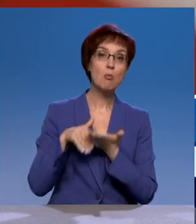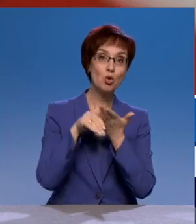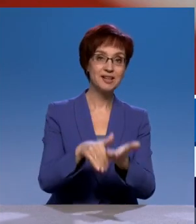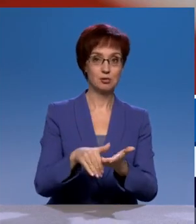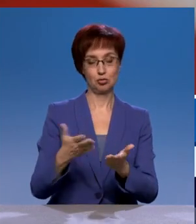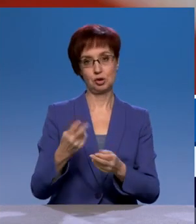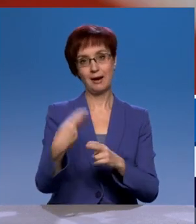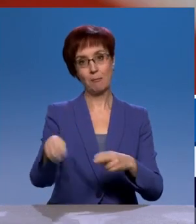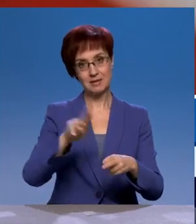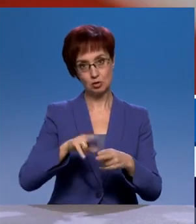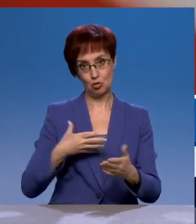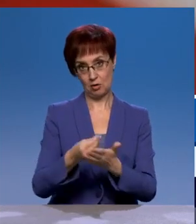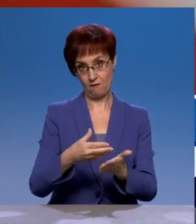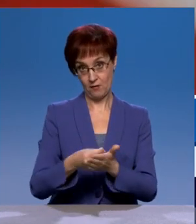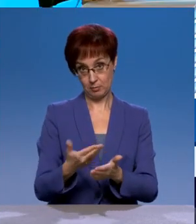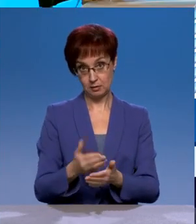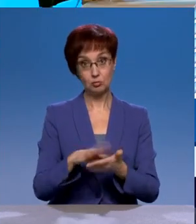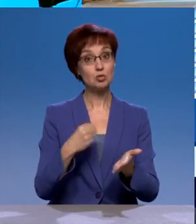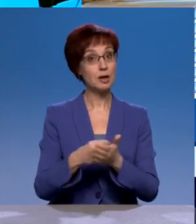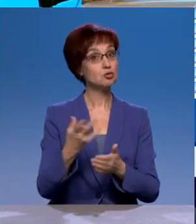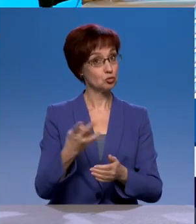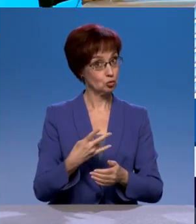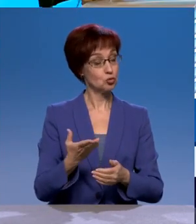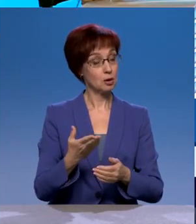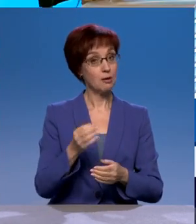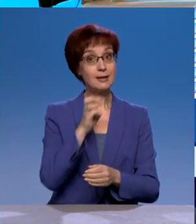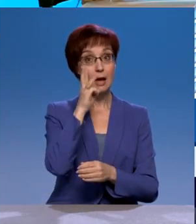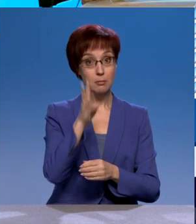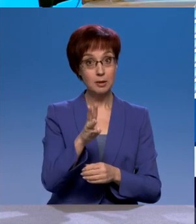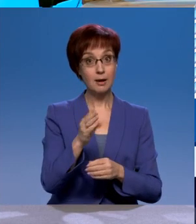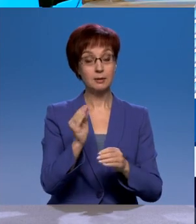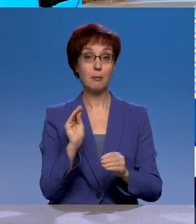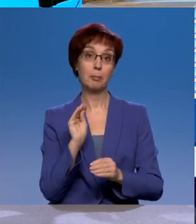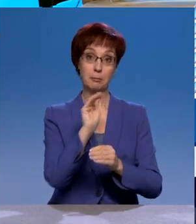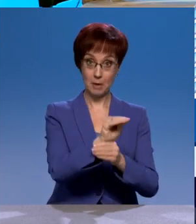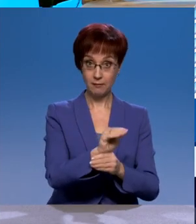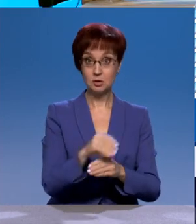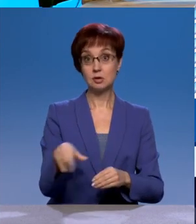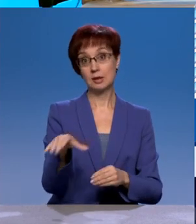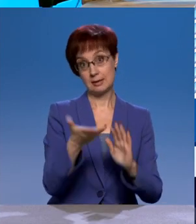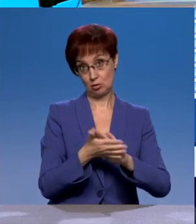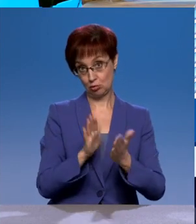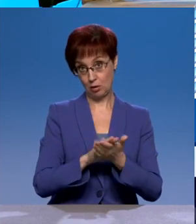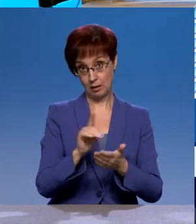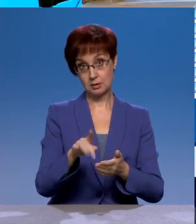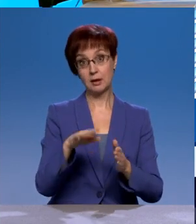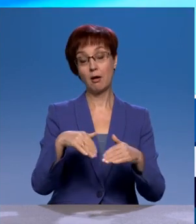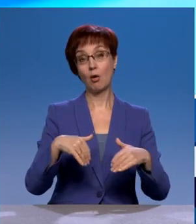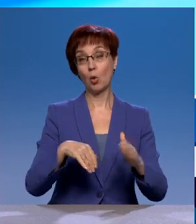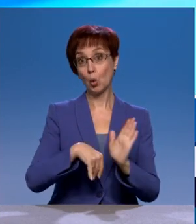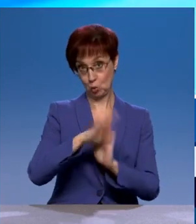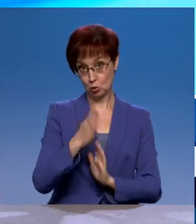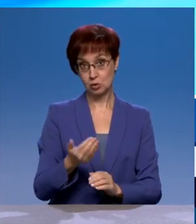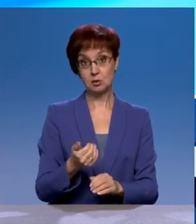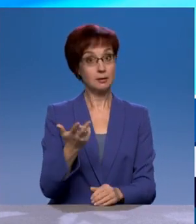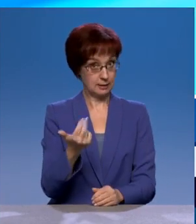оплаты труда. В общем, получается, что надо просто зарплаты поднять радикально, и все наладится. Да, и поэтому инициатива ЦНЮИЗа не в нашей